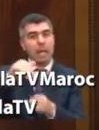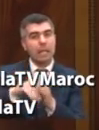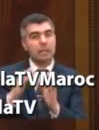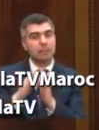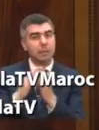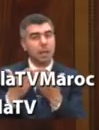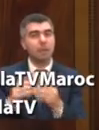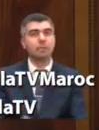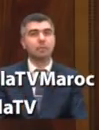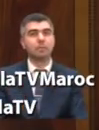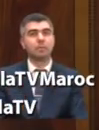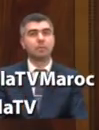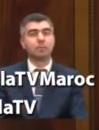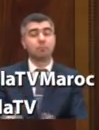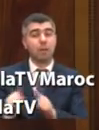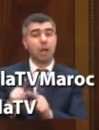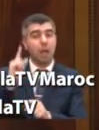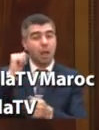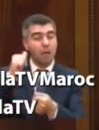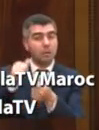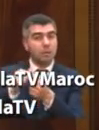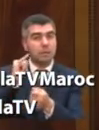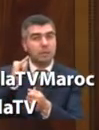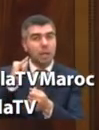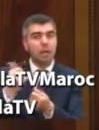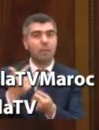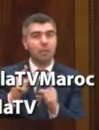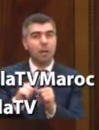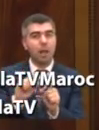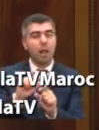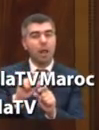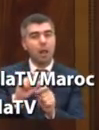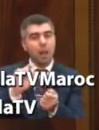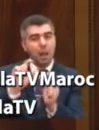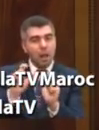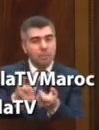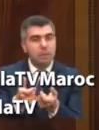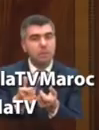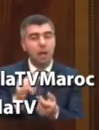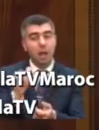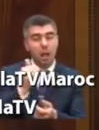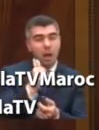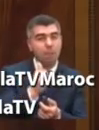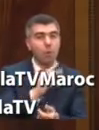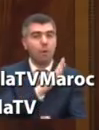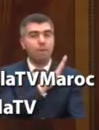للتقدم الاشتراكية وهي تستحضر قضية الأسرى الفلسطينيين والعرب في سجون الاحتلال